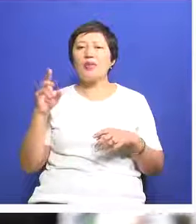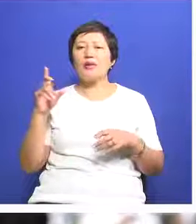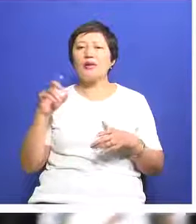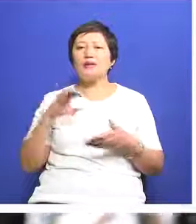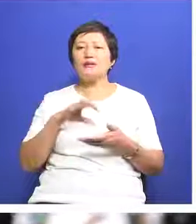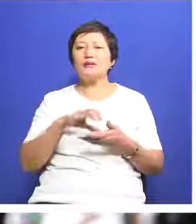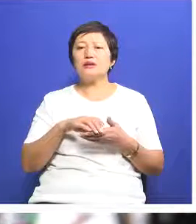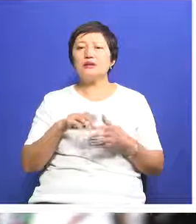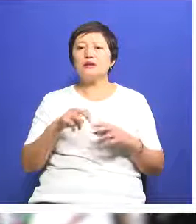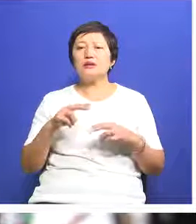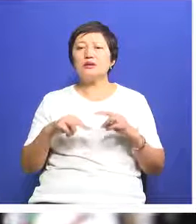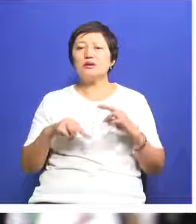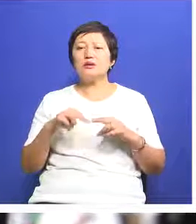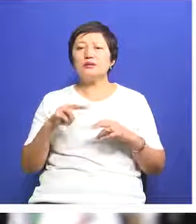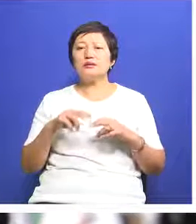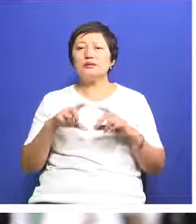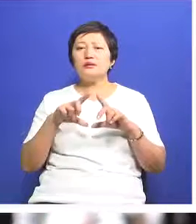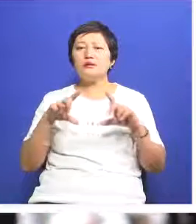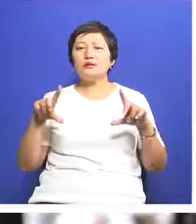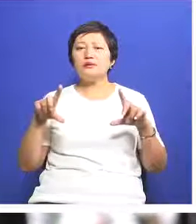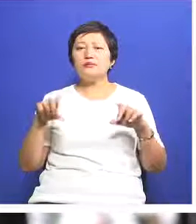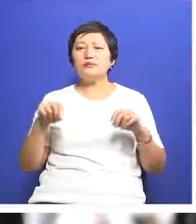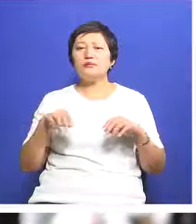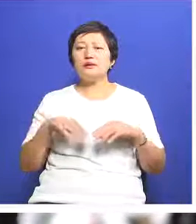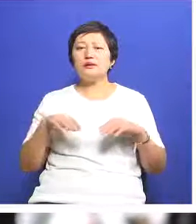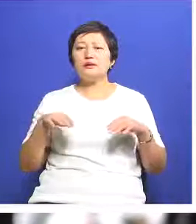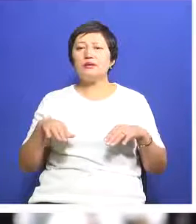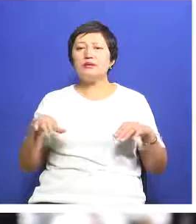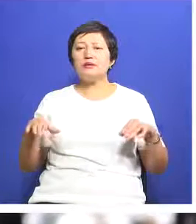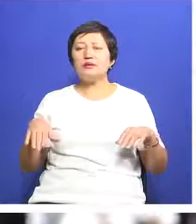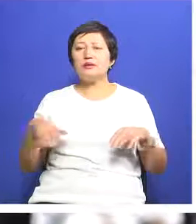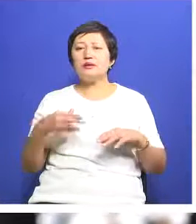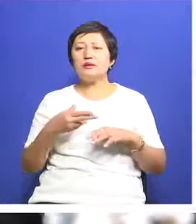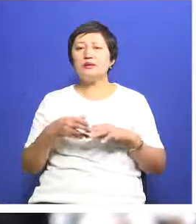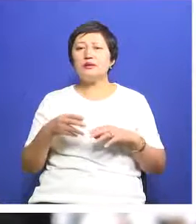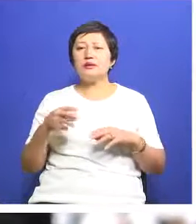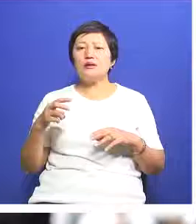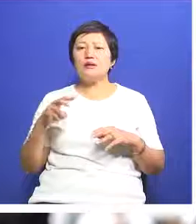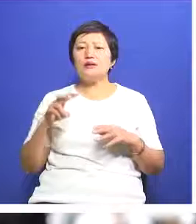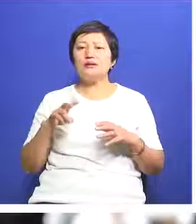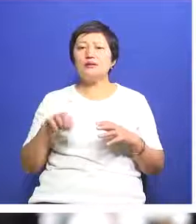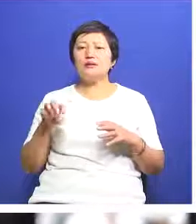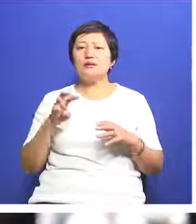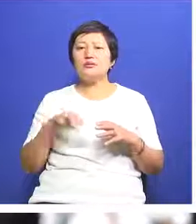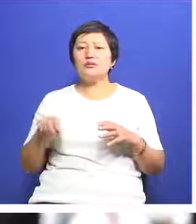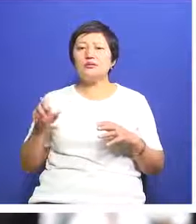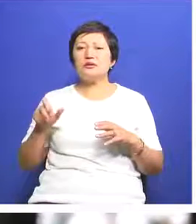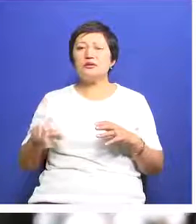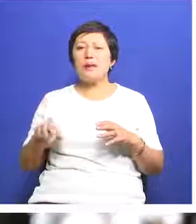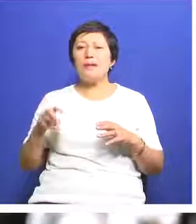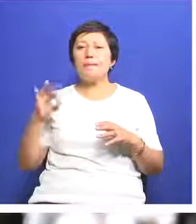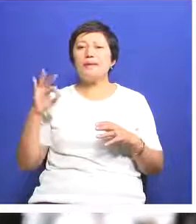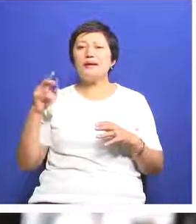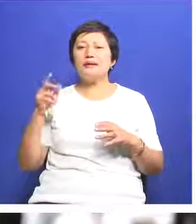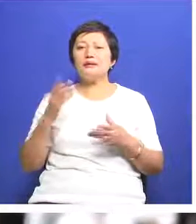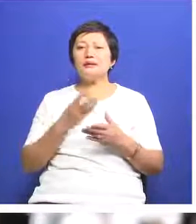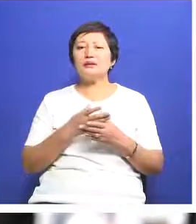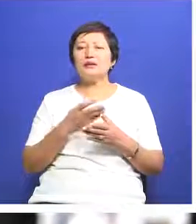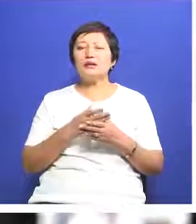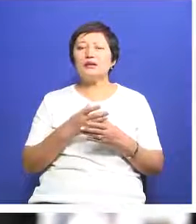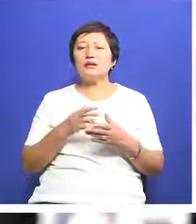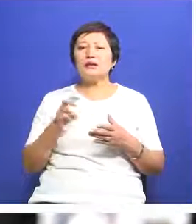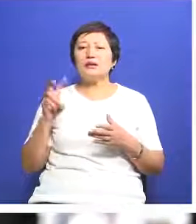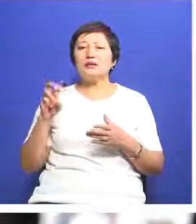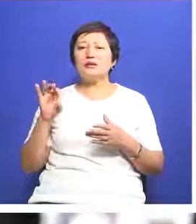Сол мектептің құрылысына тездетіп неғып берсең балдарымызға. Жаңа 200 орындық, 300 орындық, жаңа проект сметесі бар, жаңа 200